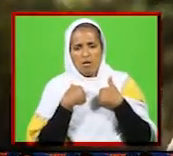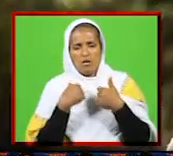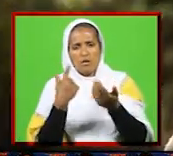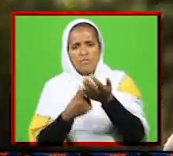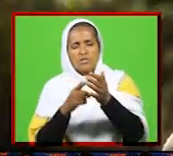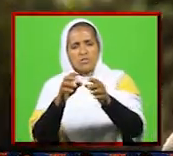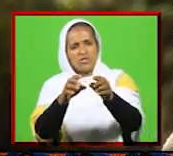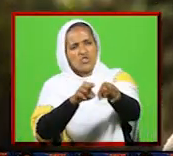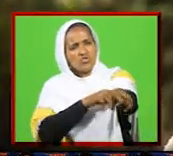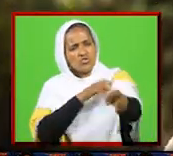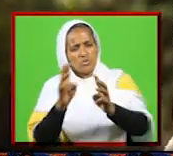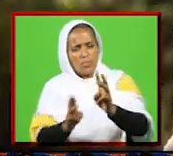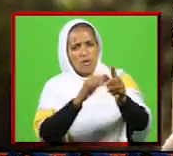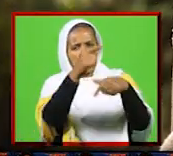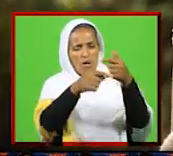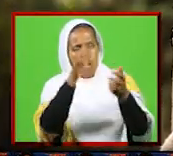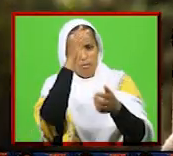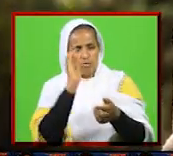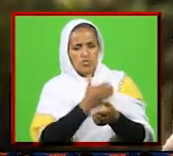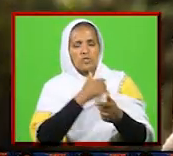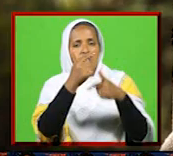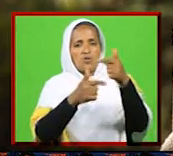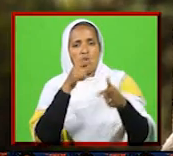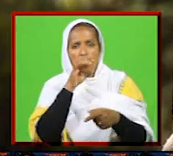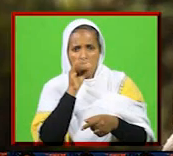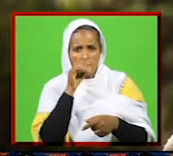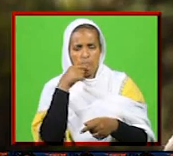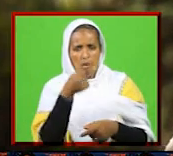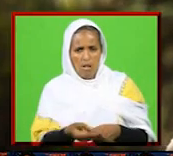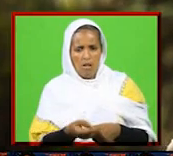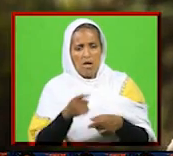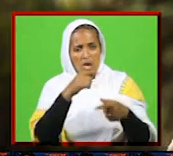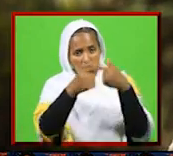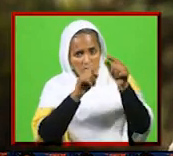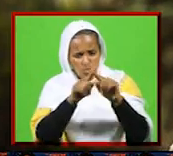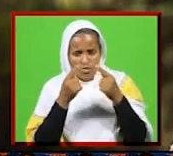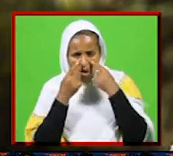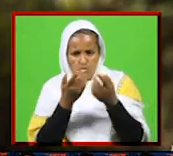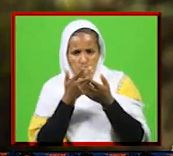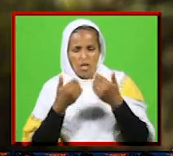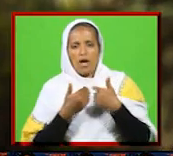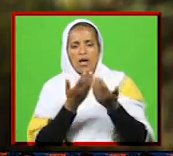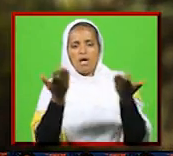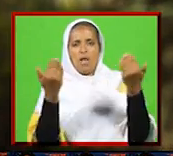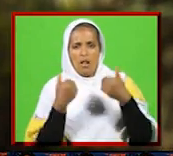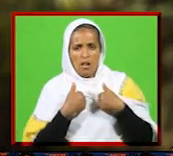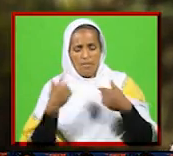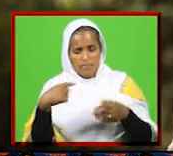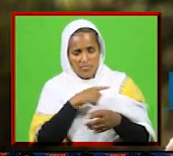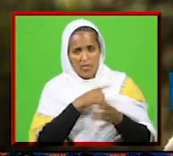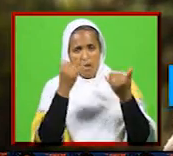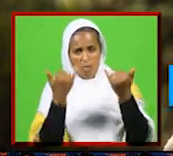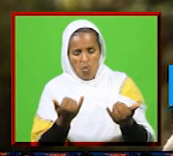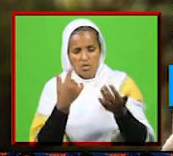ነው ያው በዚህ ገብተህ ብዙ መንገድ ያሰዳ አባቶቻችን ሄደዋል ይባላል ታሪኩ ሄደው ግን ያዩት ነገር